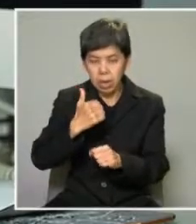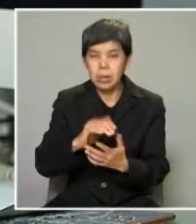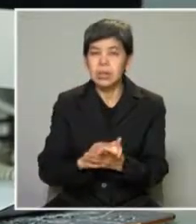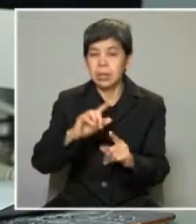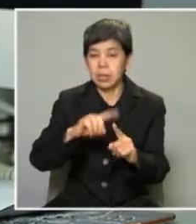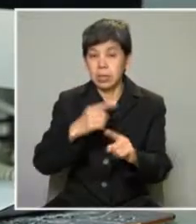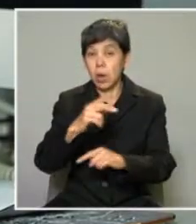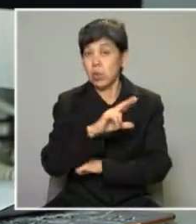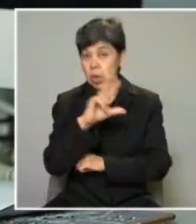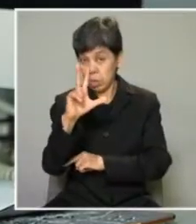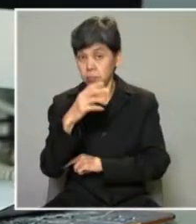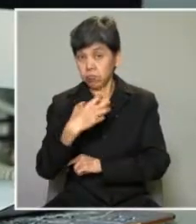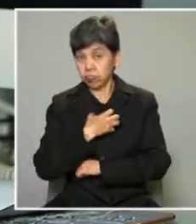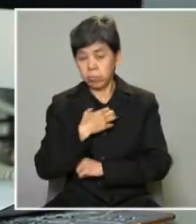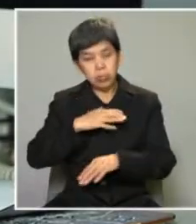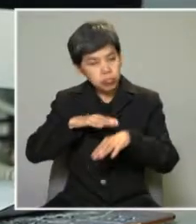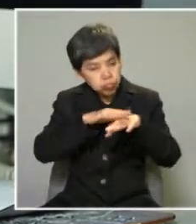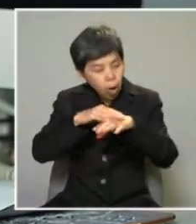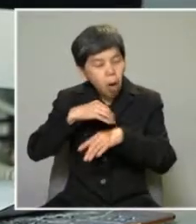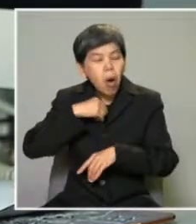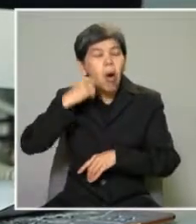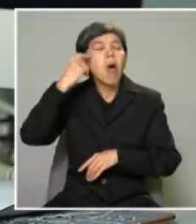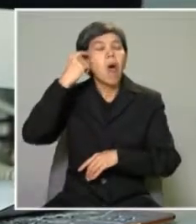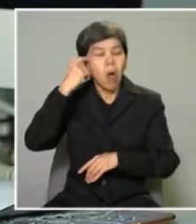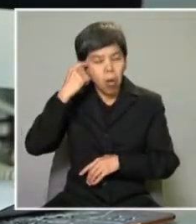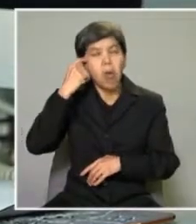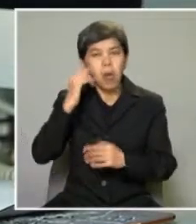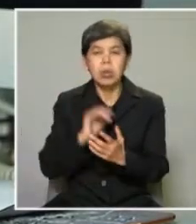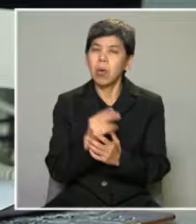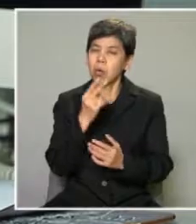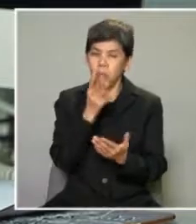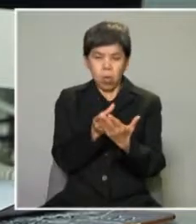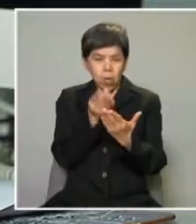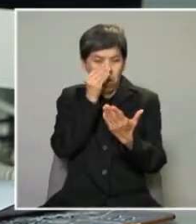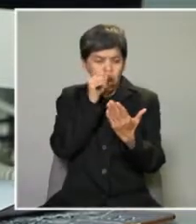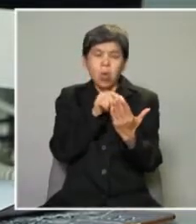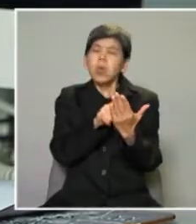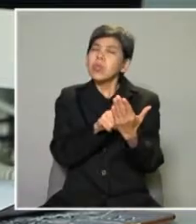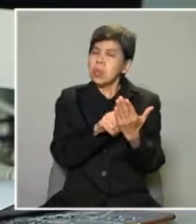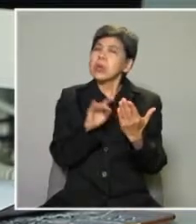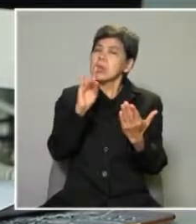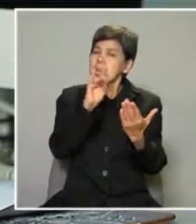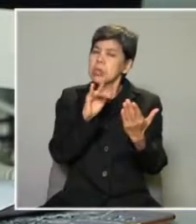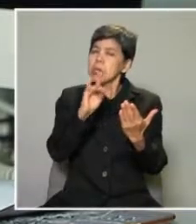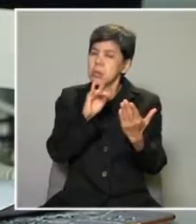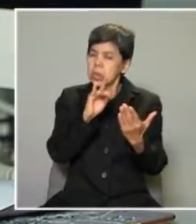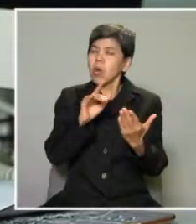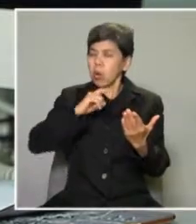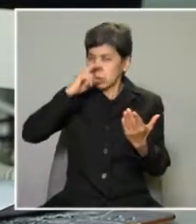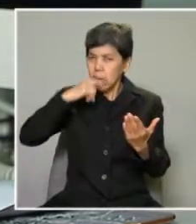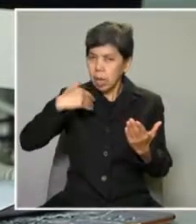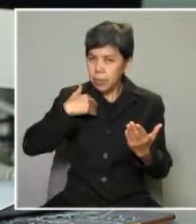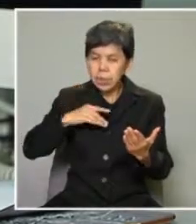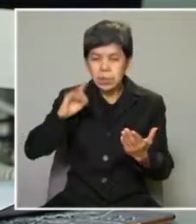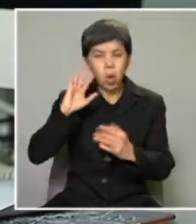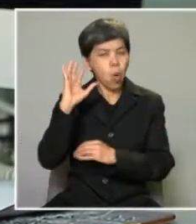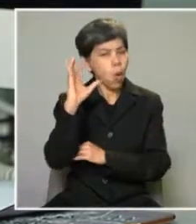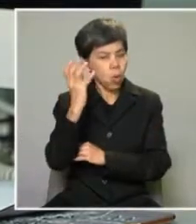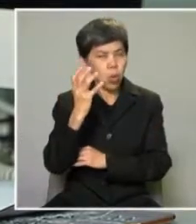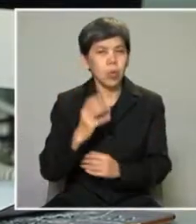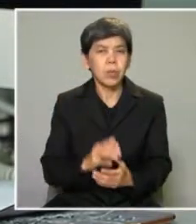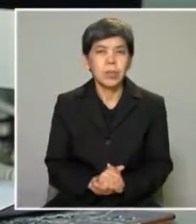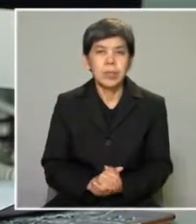เชียลมีเดียนี่แหละครับทุกคนสามารถจะโพสต์ Facebook ได้สามารถจะรีโพสต์อะไรที่มันเกี่ยวกับสัตว์ป่าได้รูปเก่าๆที่เราเคยอัพเอาไว้นะ